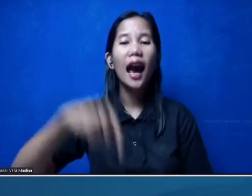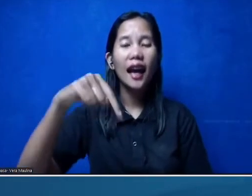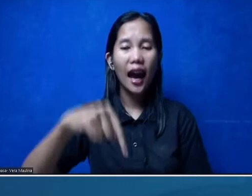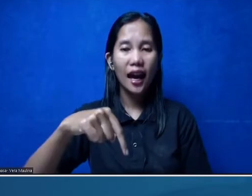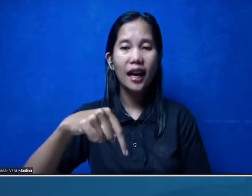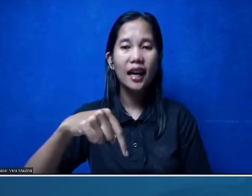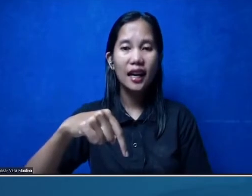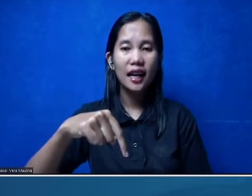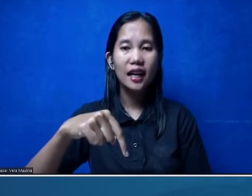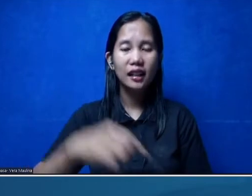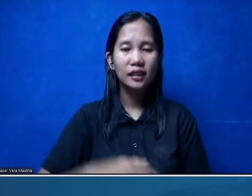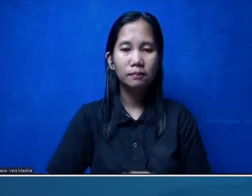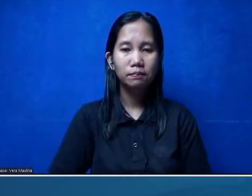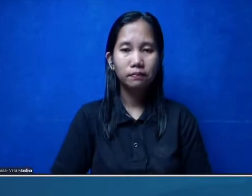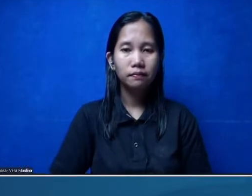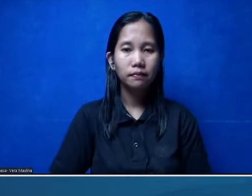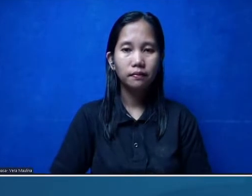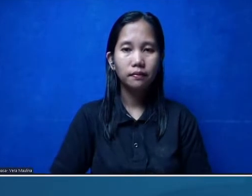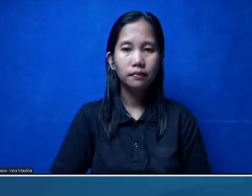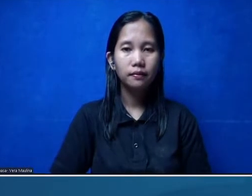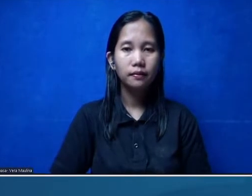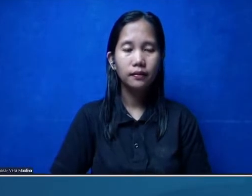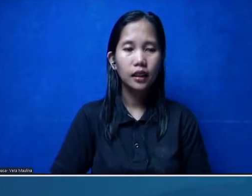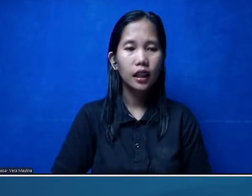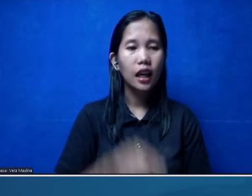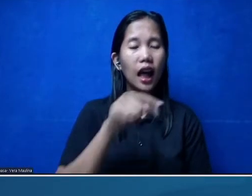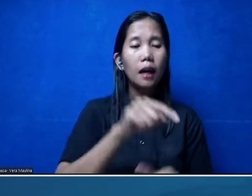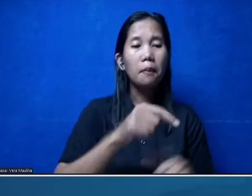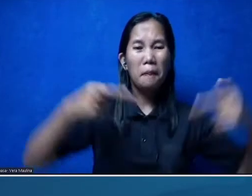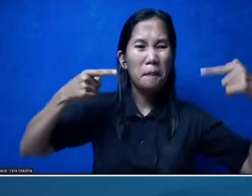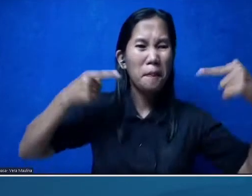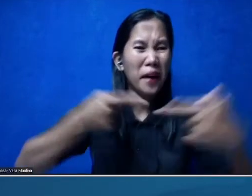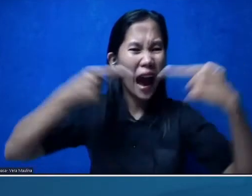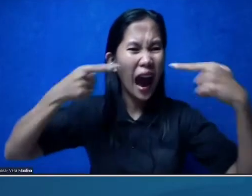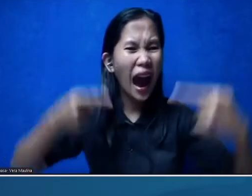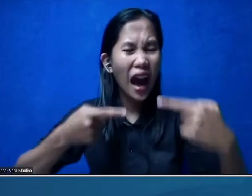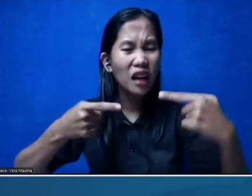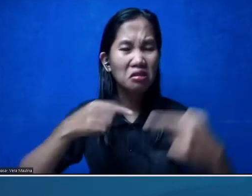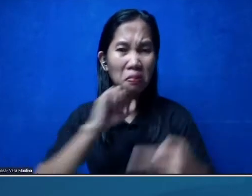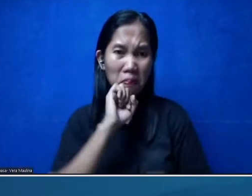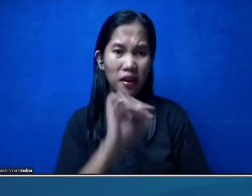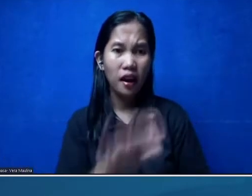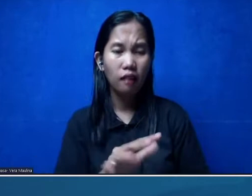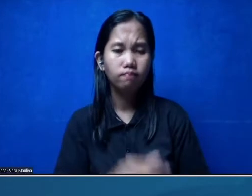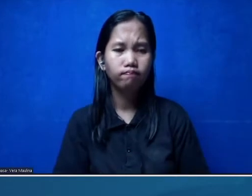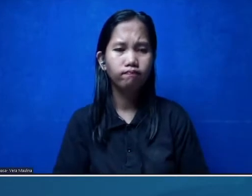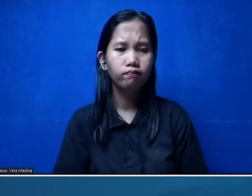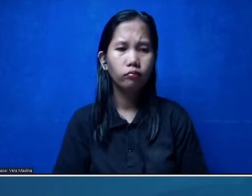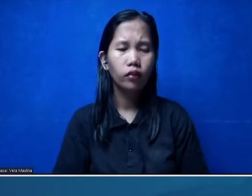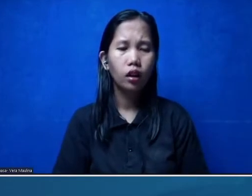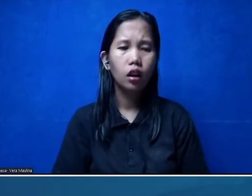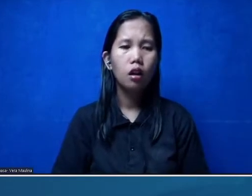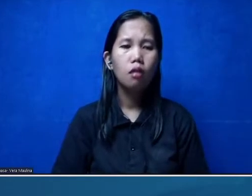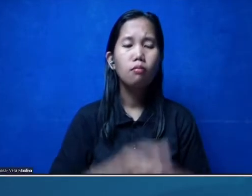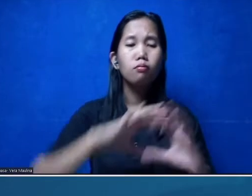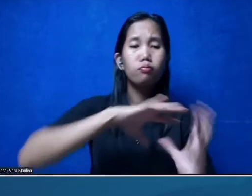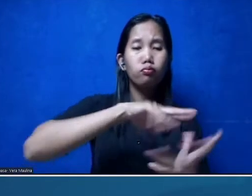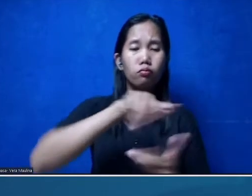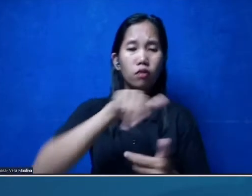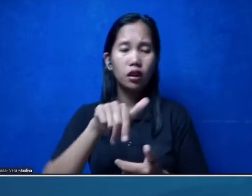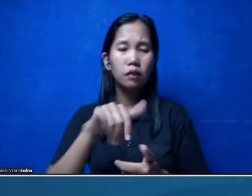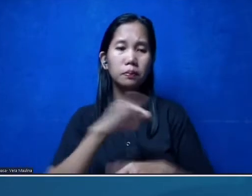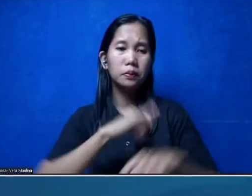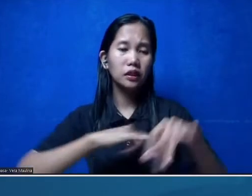dilemparkan ke bumi bersama-sama dengan malaikat-malaikatnya ada sepertiga malaikat surga